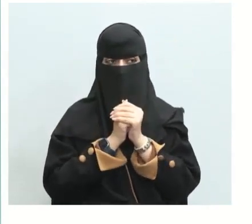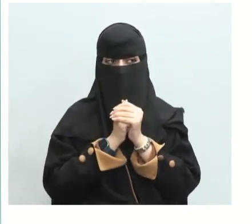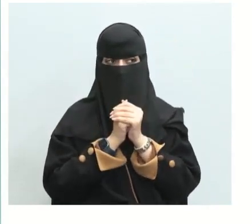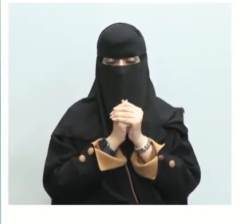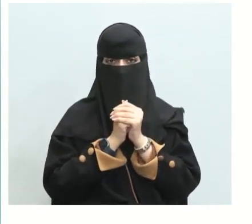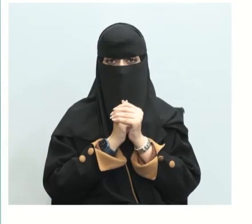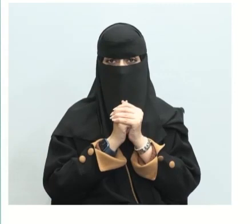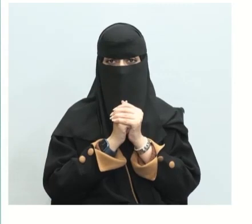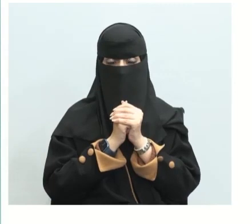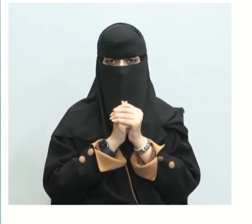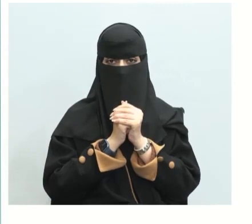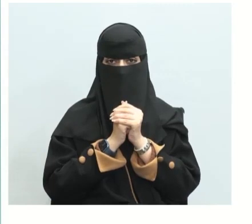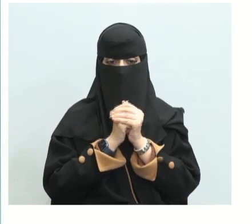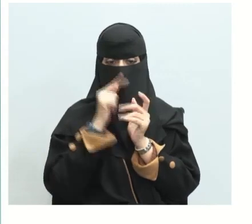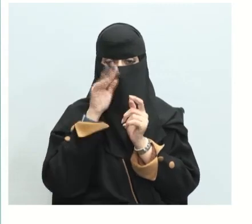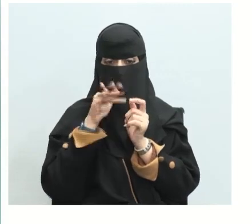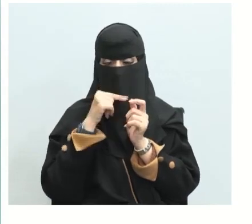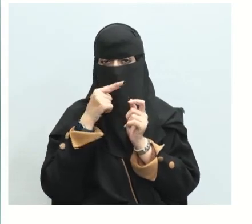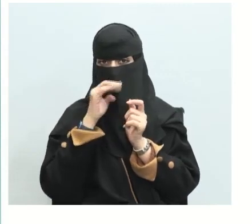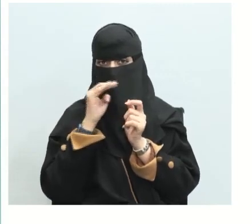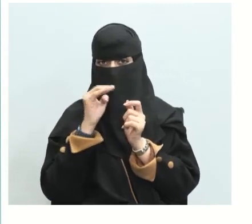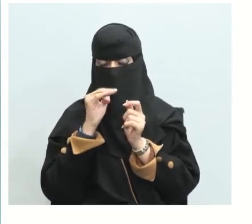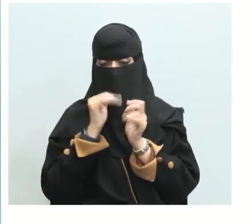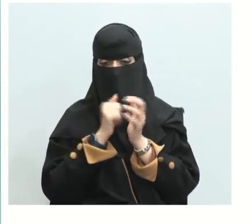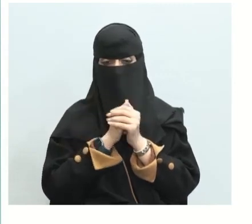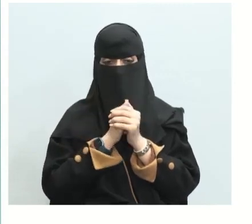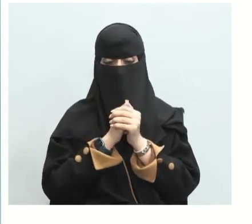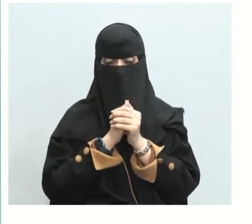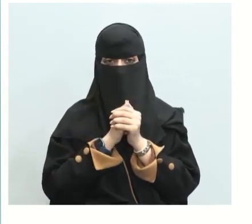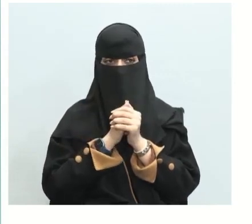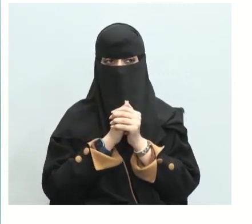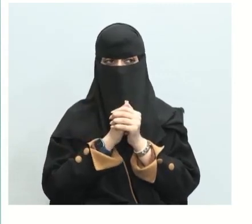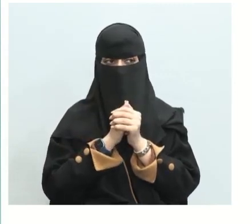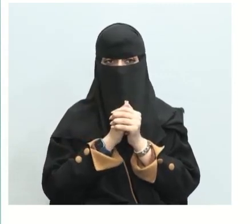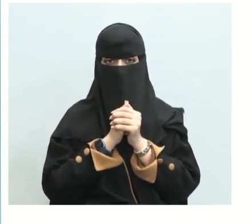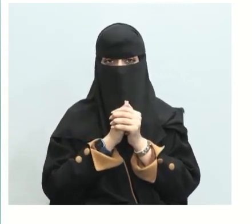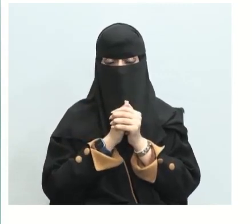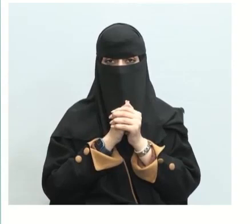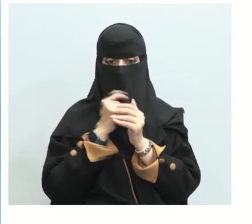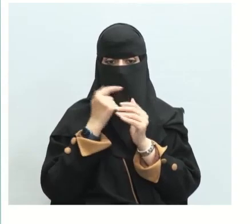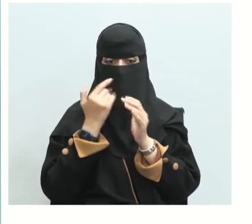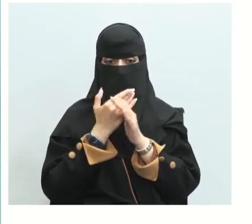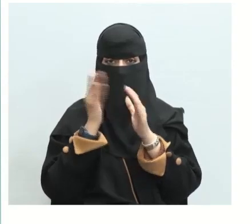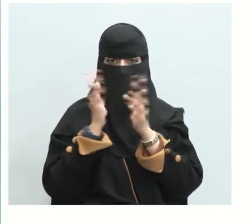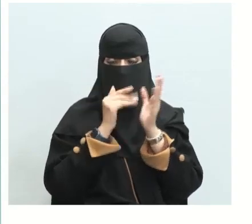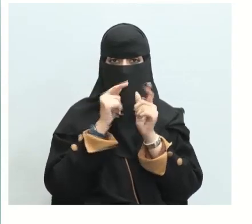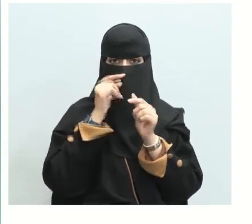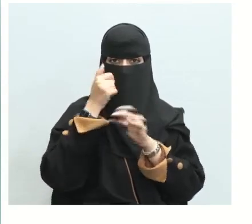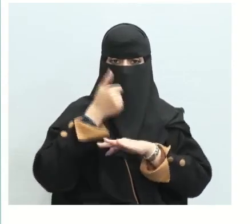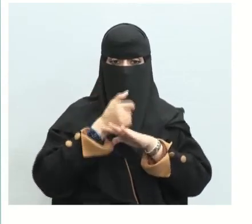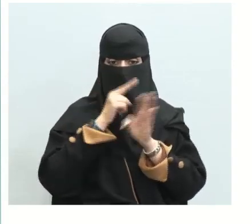تصغير العرض الشاشة إلى عفوا تصغير العرض إلى 70%، لأن الحجم